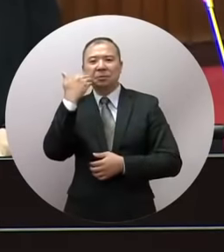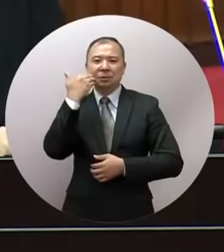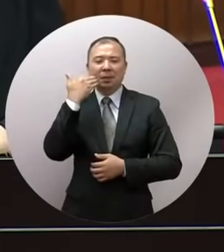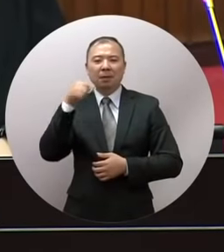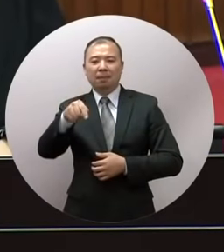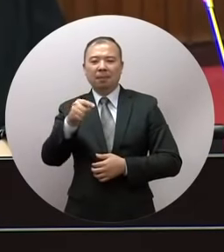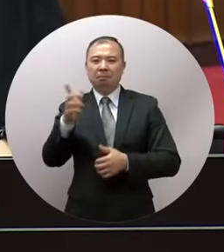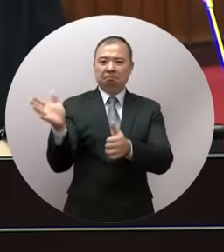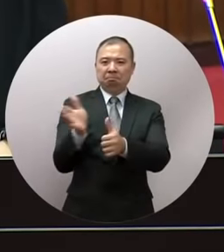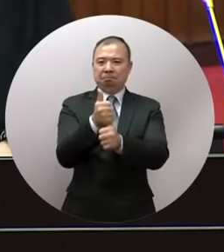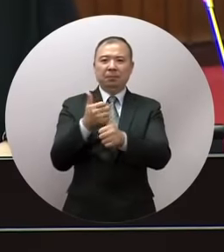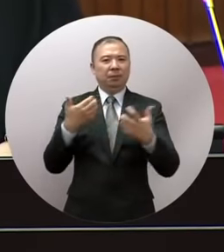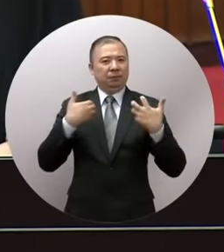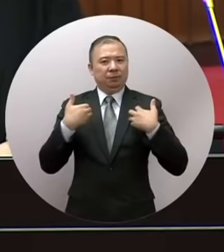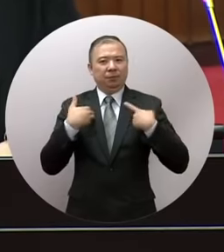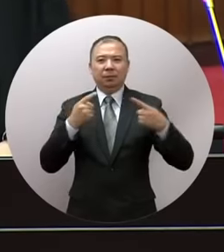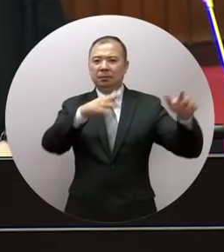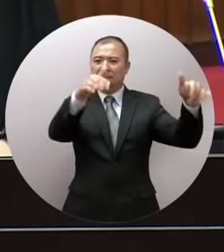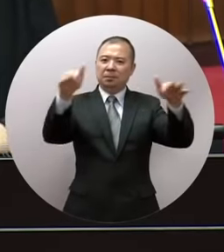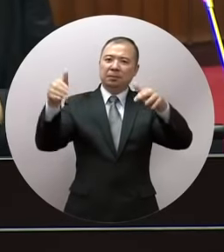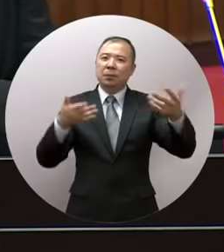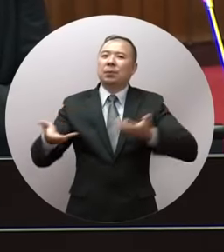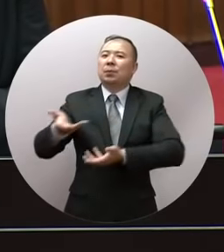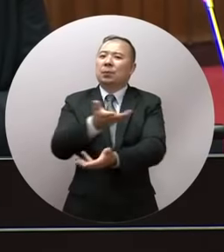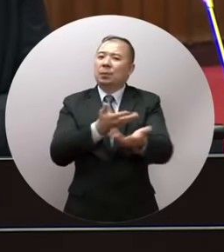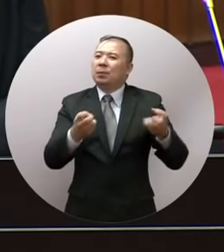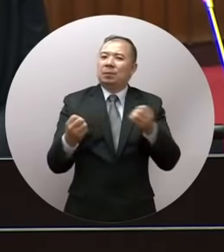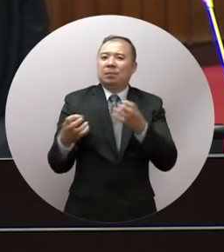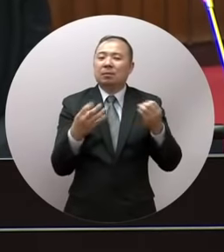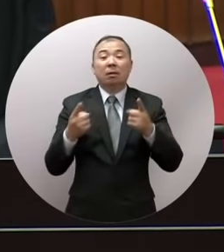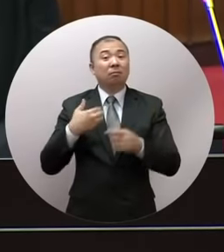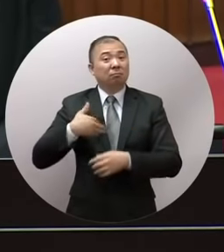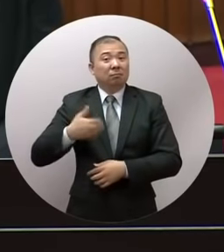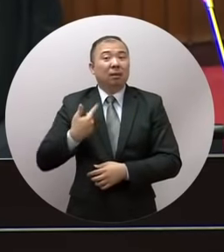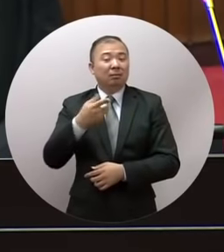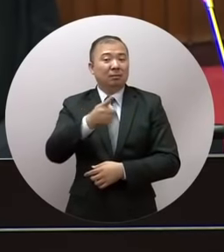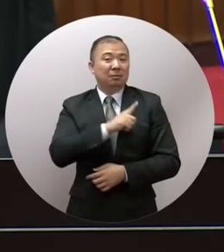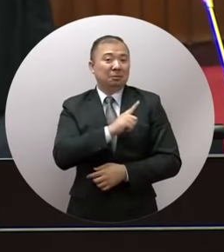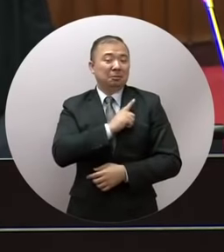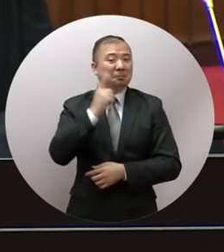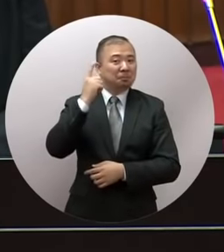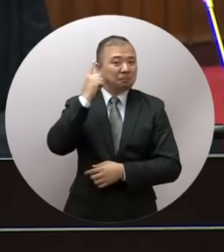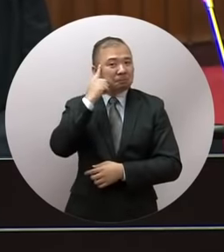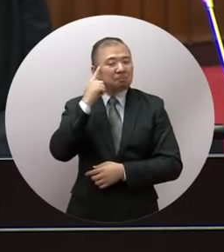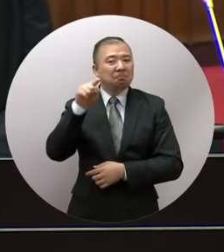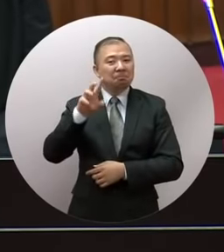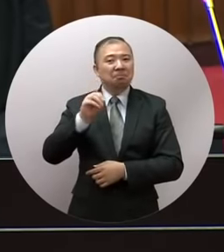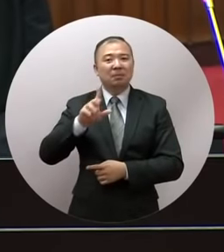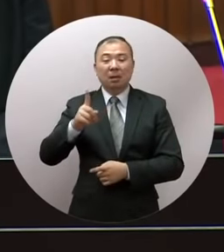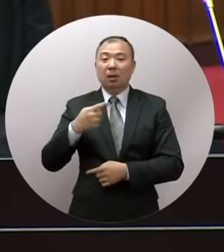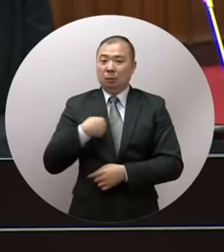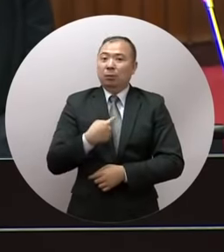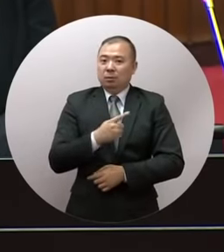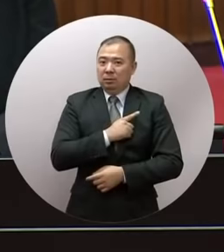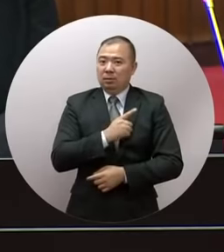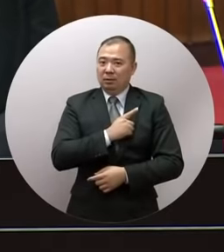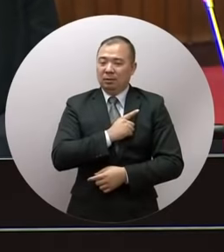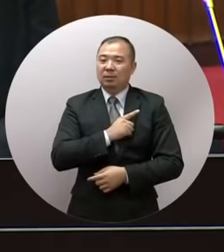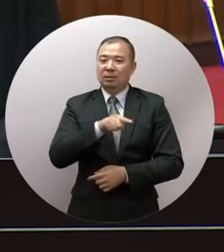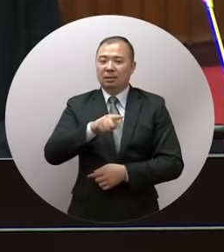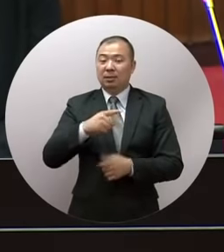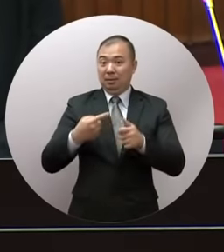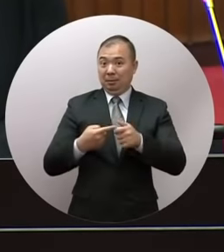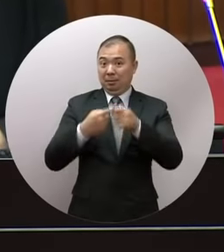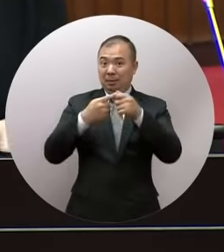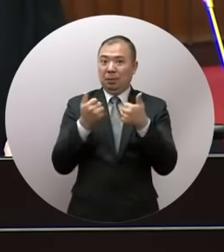啦。那如果院长不知道你还没有这样的想法，不然的话我是想说讲一下我在这个第一个会